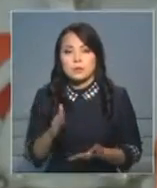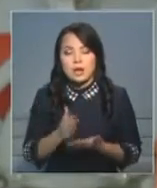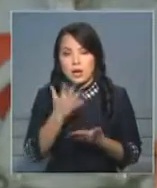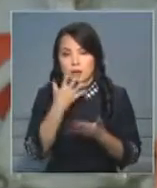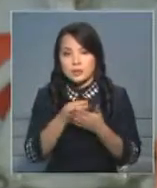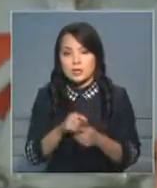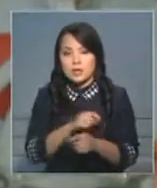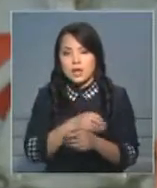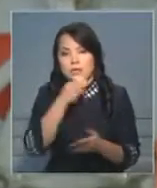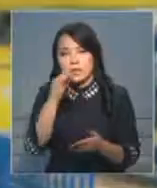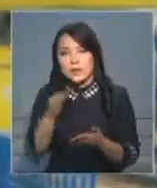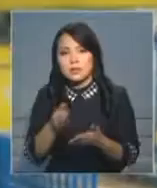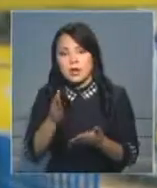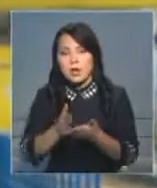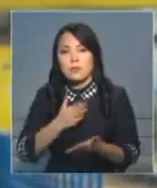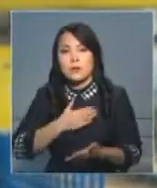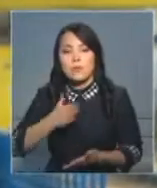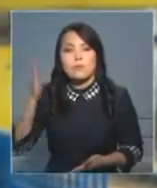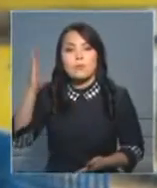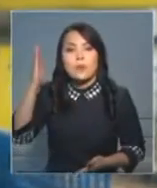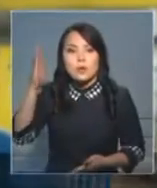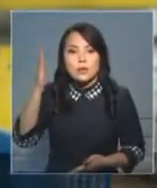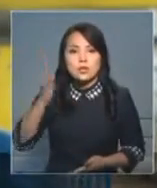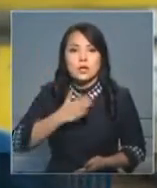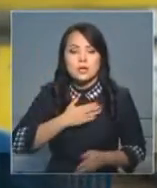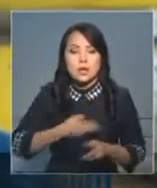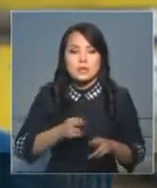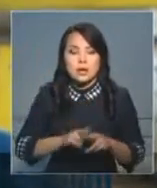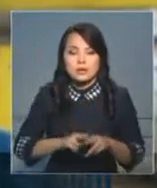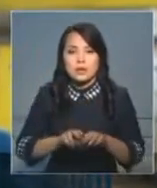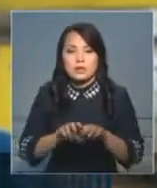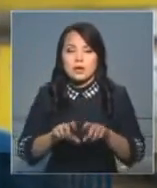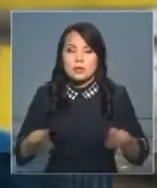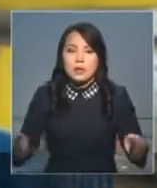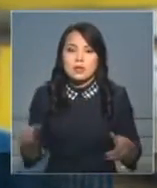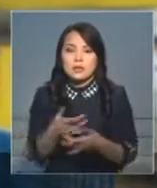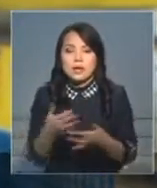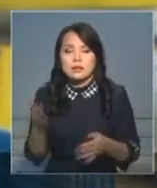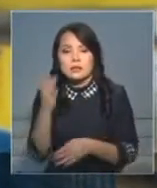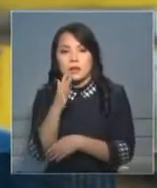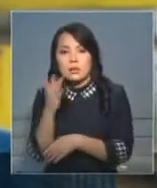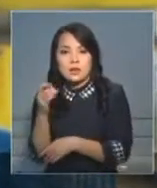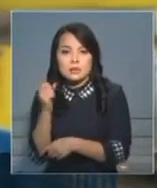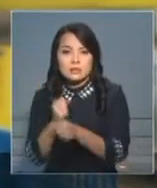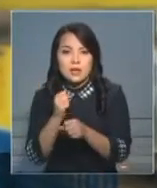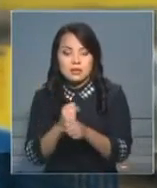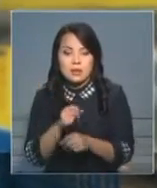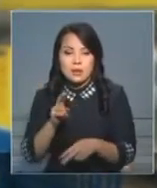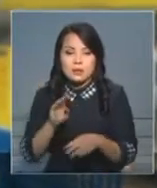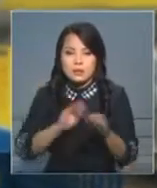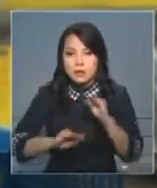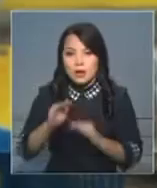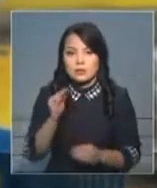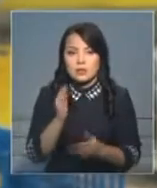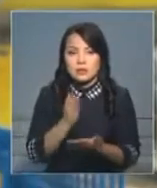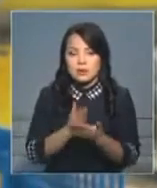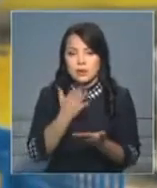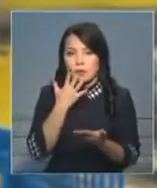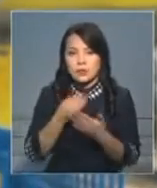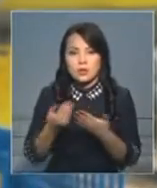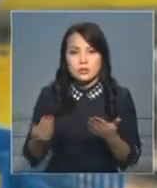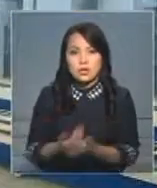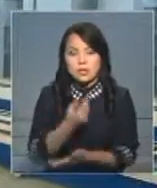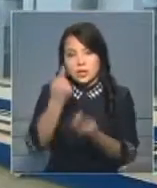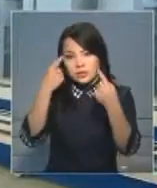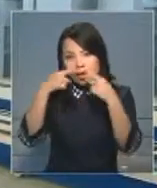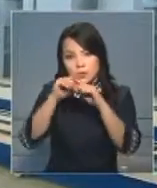қауқарлы. Біз болашақта енді каркасты тақта үйлерін салатын боламыз. Бұл жаңа технологиялық